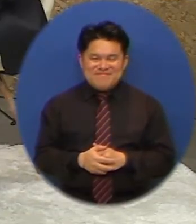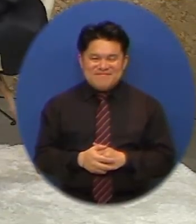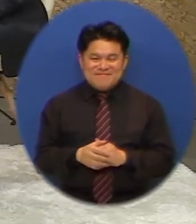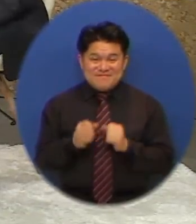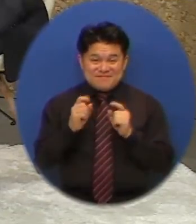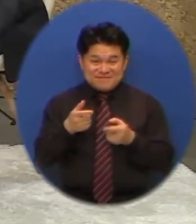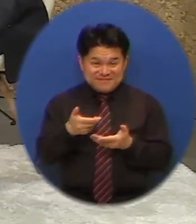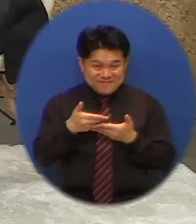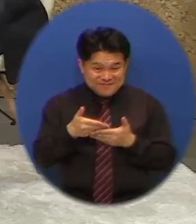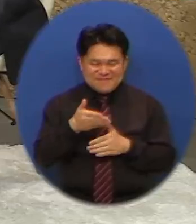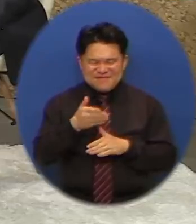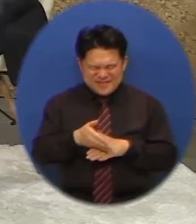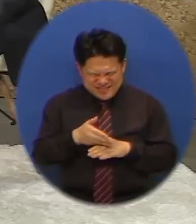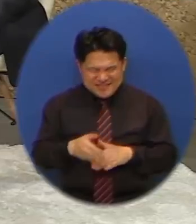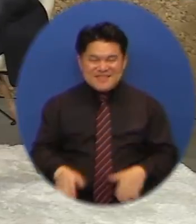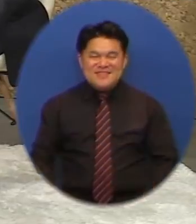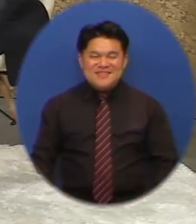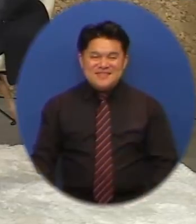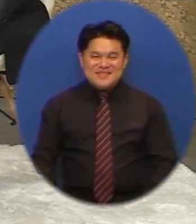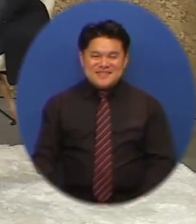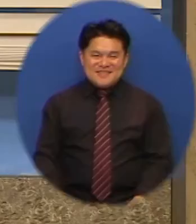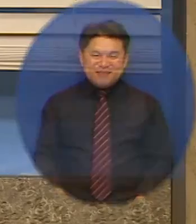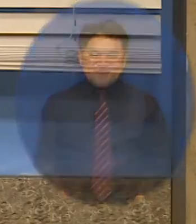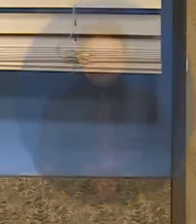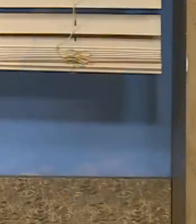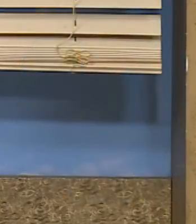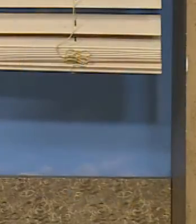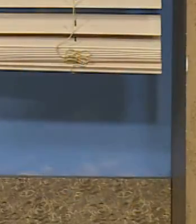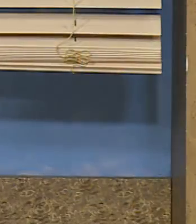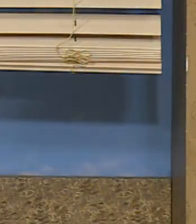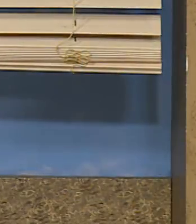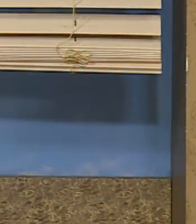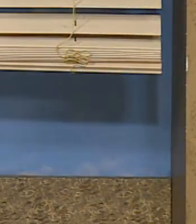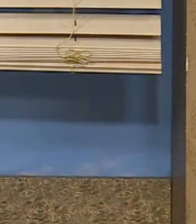기회를 만들어주셔서 대단히 고맙습니다. 네.